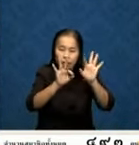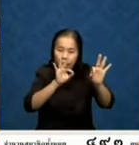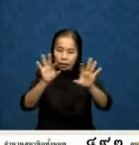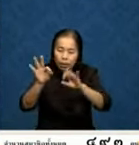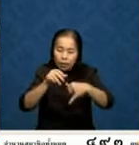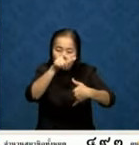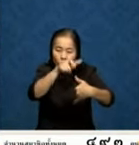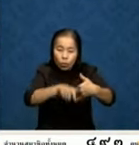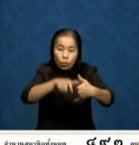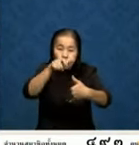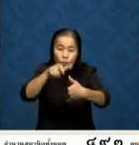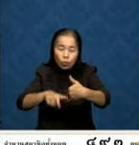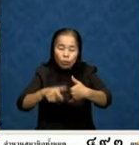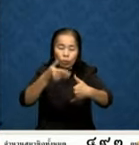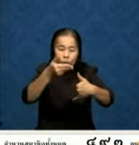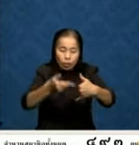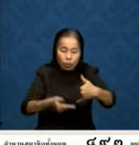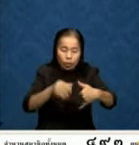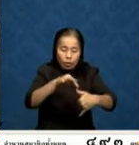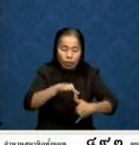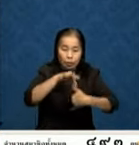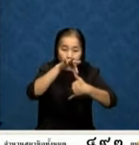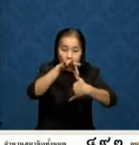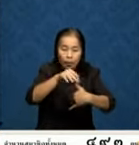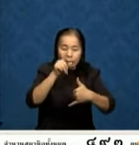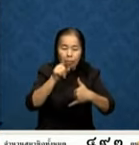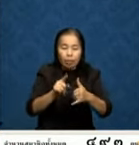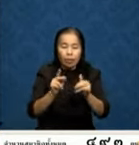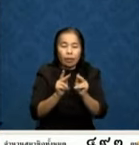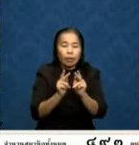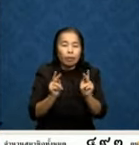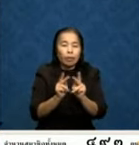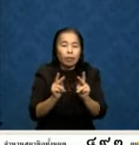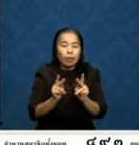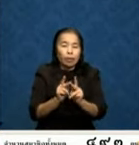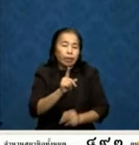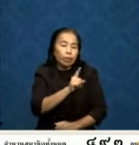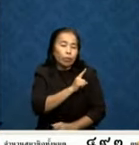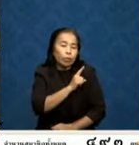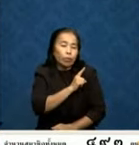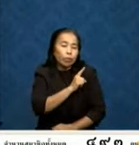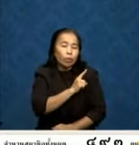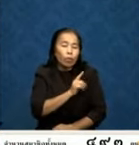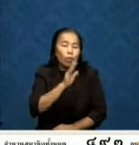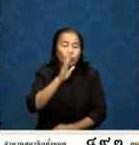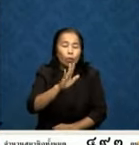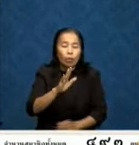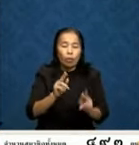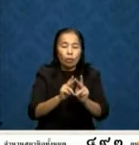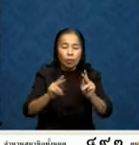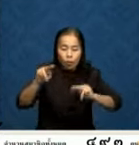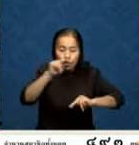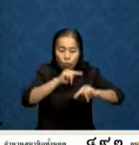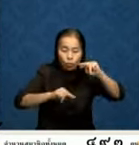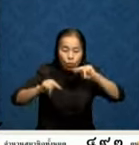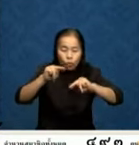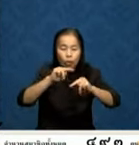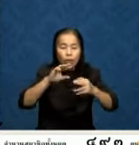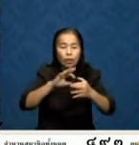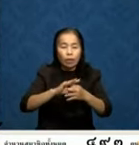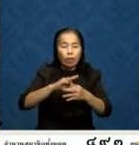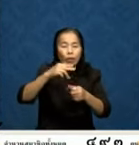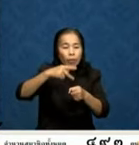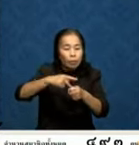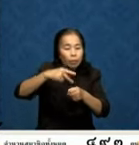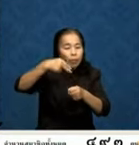คัดสรรบุคคลที่มีความเหมาะสมที่จะมาทำหน้าที่ในตำแหน่งของคณะกรรมการกำกับกิจการพลังงานนั้น